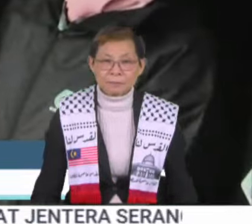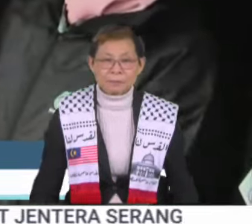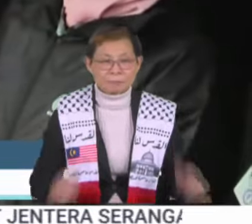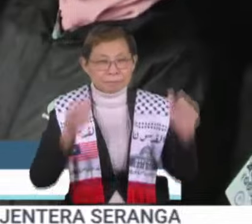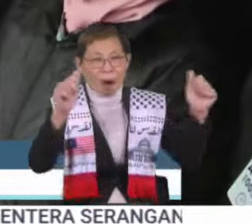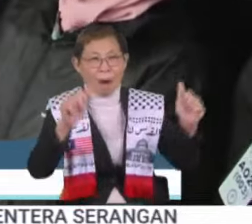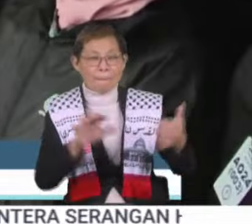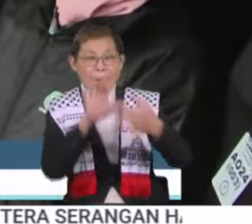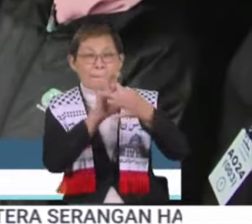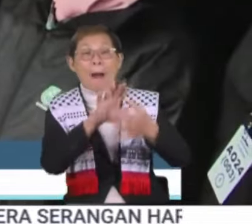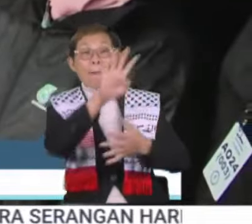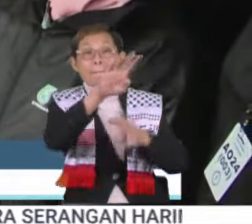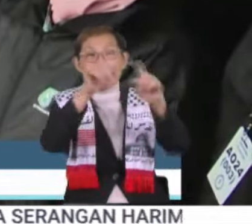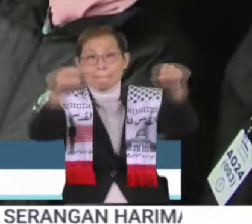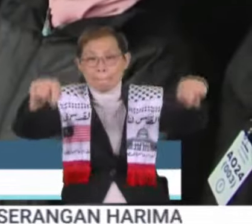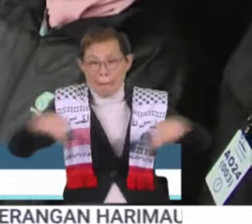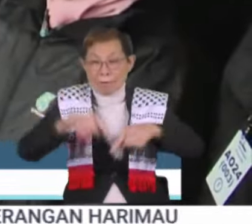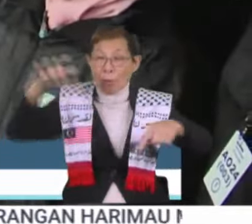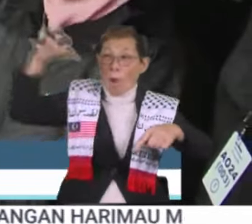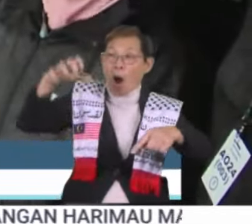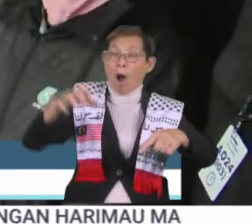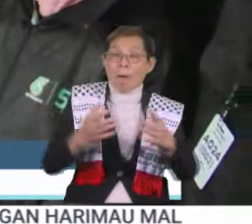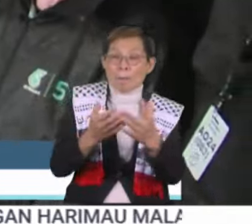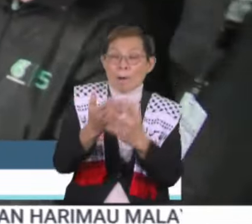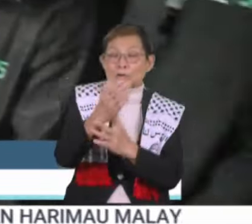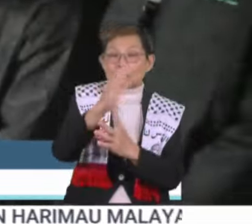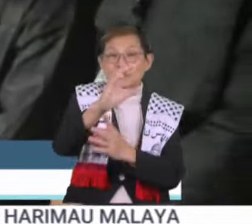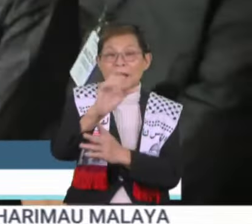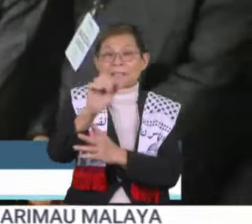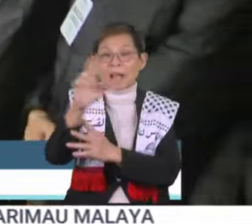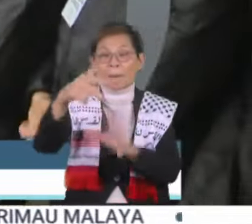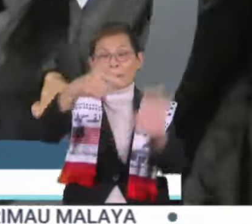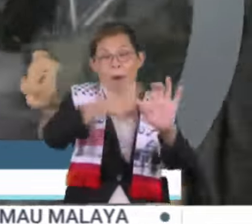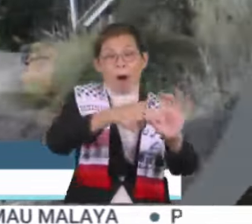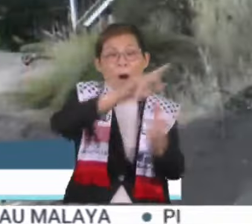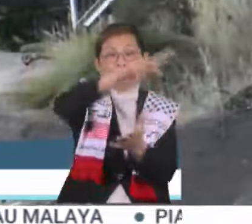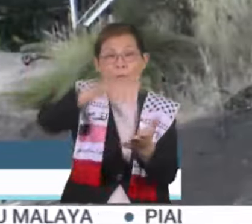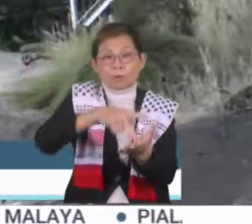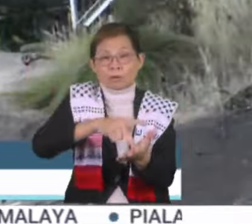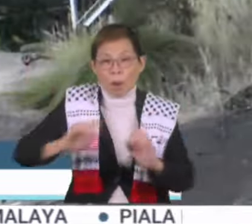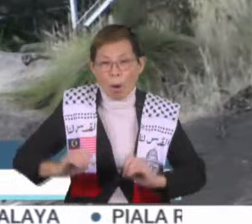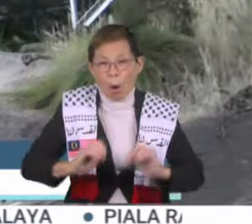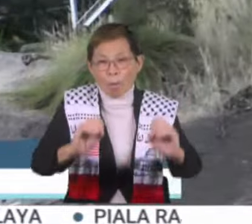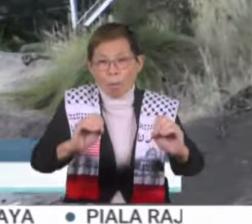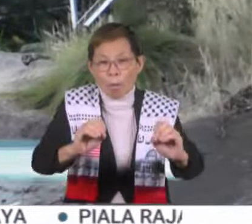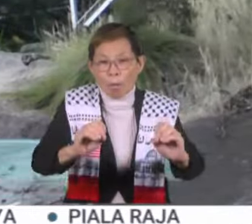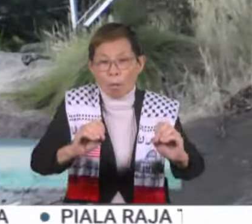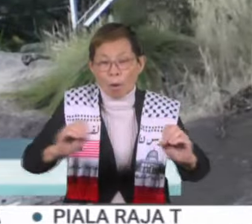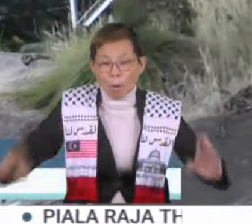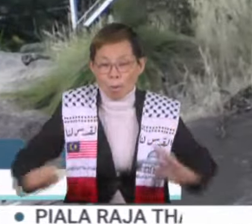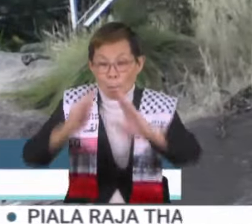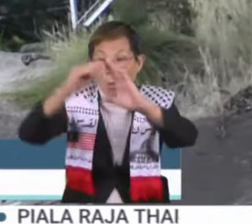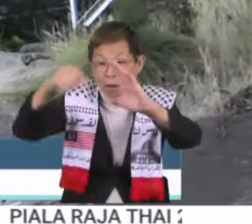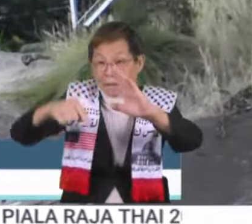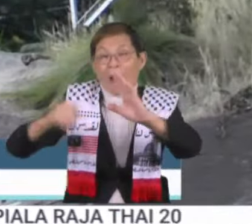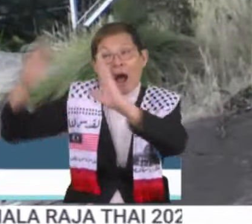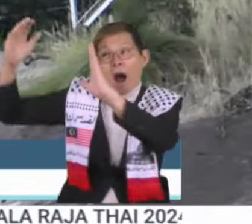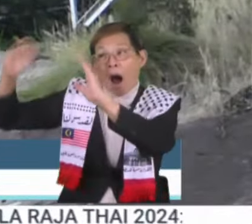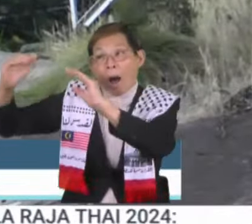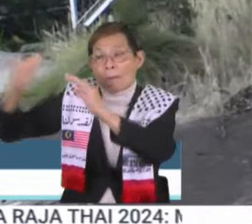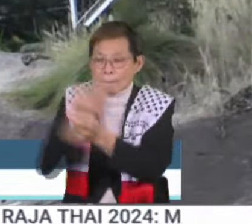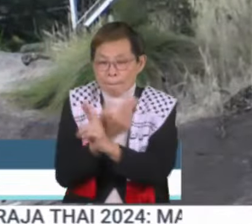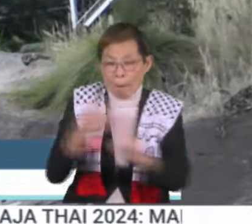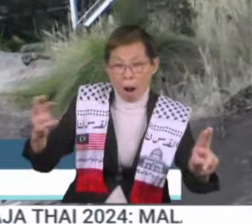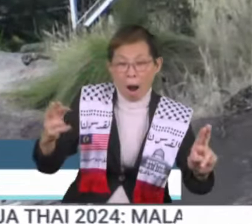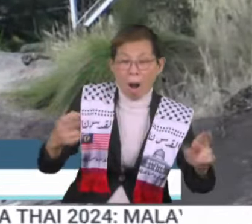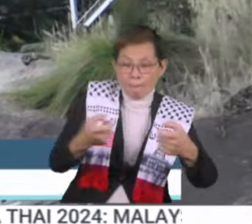Baiklah saudara, pemasangan 4 panel solar menerusi tanggungjawab sosial korporat Petronas di pusat operasi Mosar Gunting Lagadan Had ini bukan saja diharap dapat